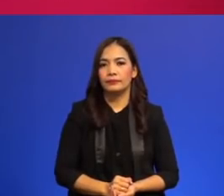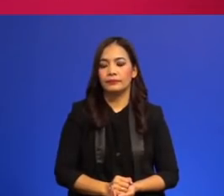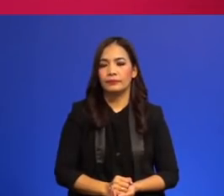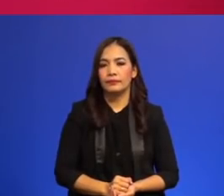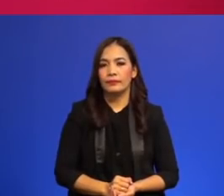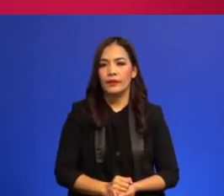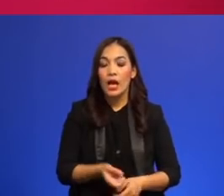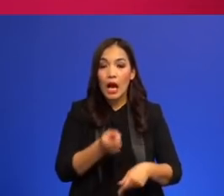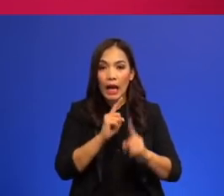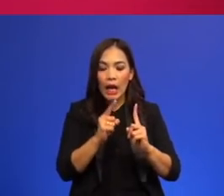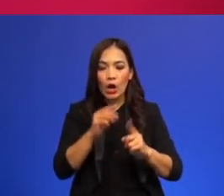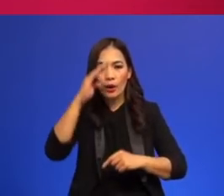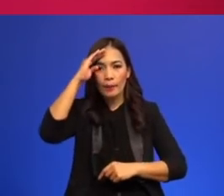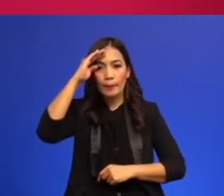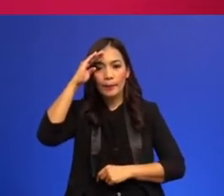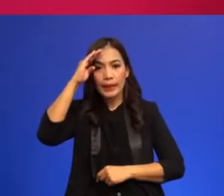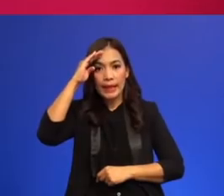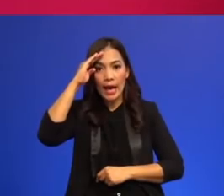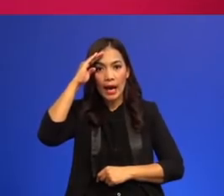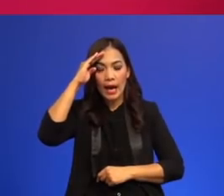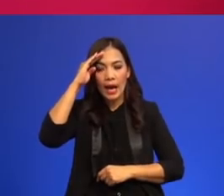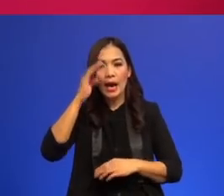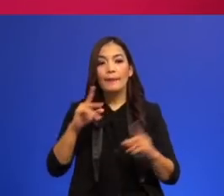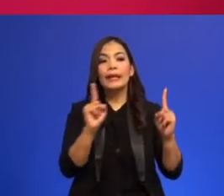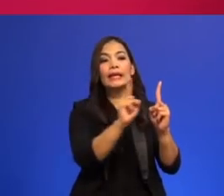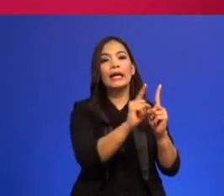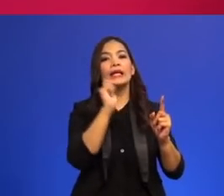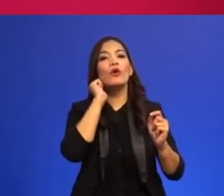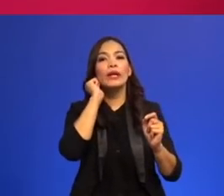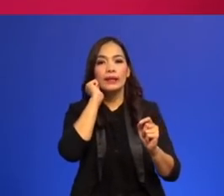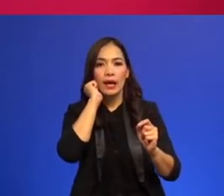Kalau seorang pria menikah dengan wanita,